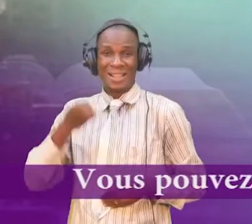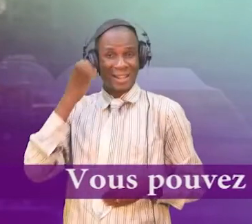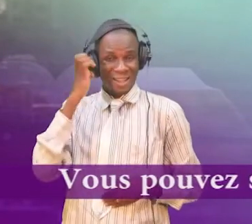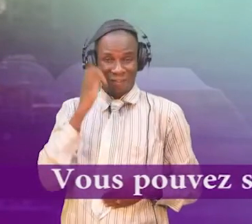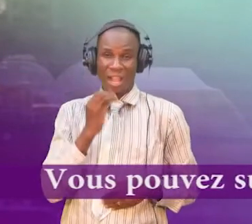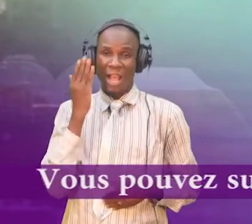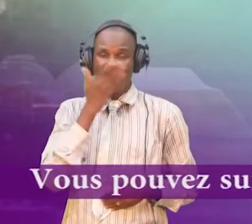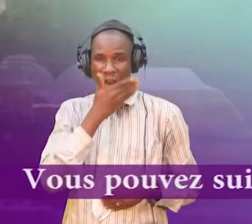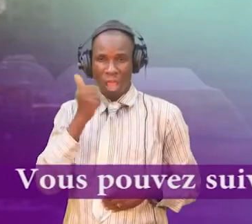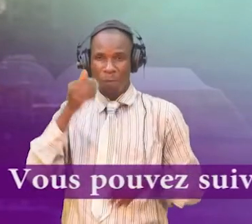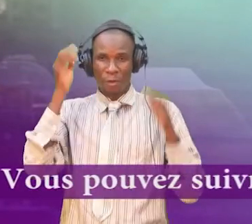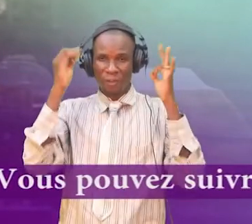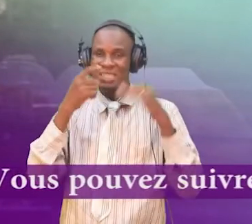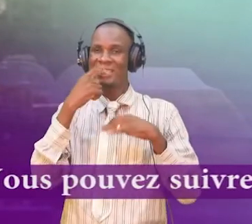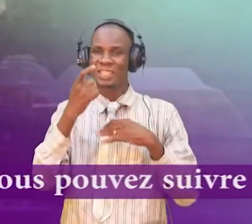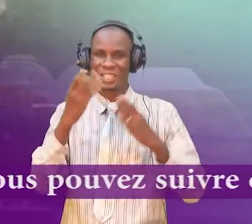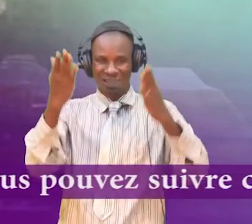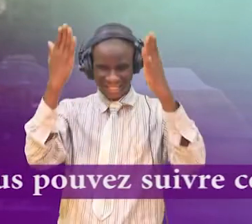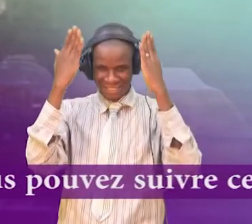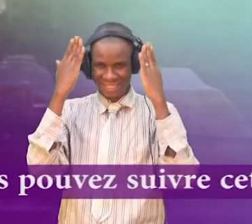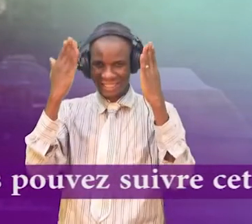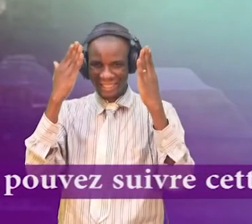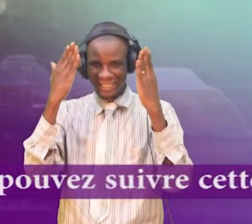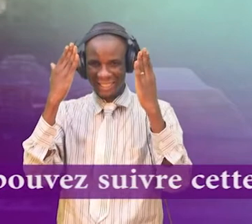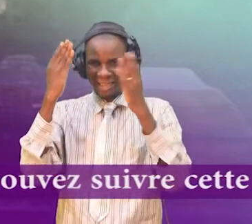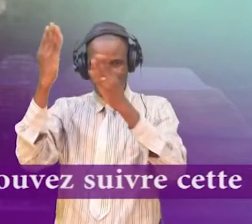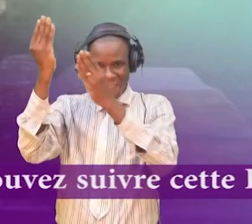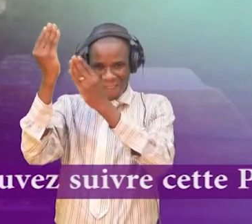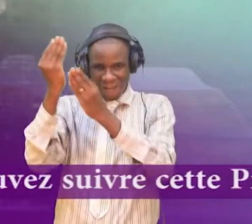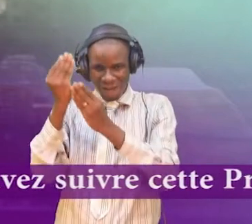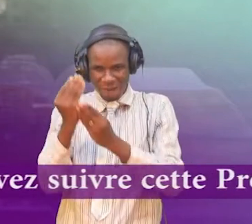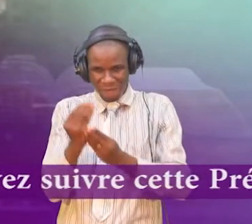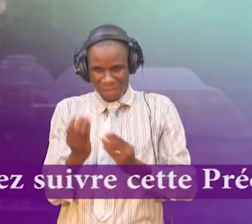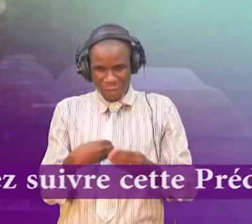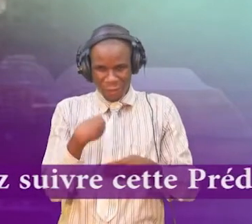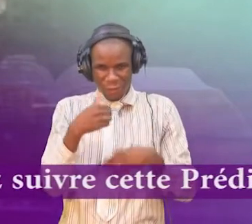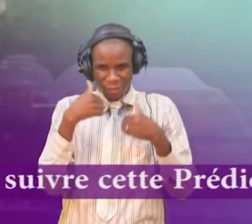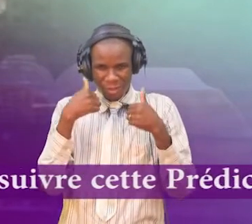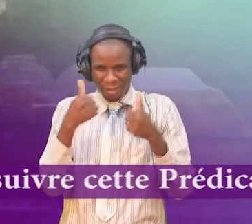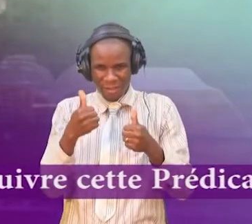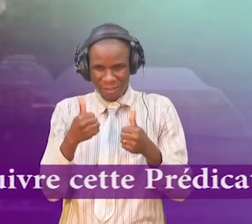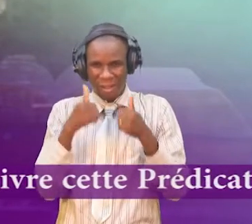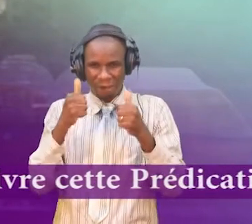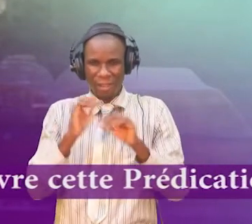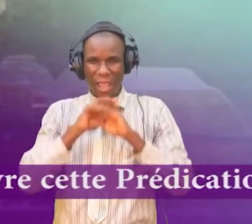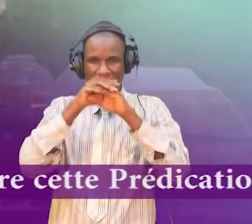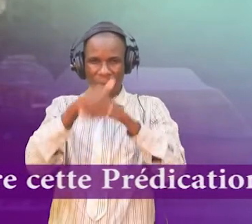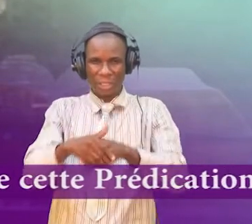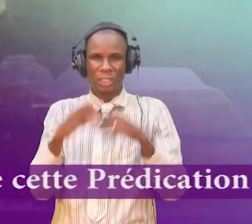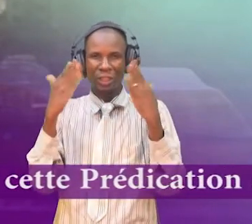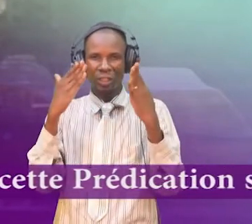pe kokota na kati ya lisanga ya libota na ye. Mpe lokola na utaki koloba yango, makila ya banyama wana ezalaki